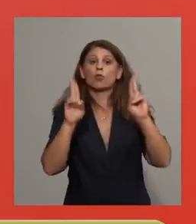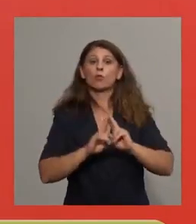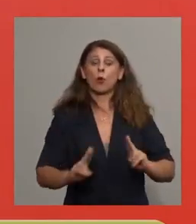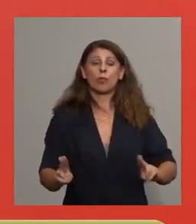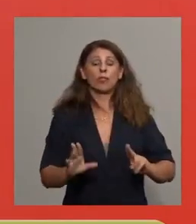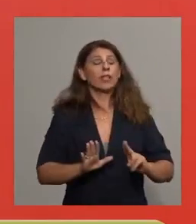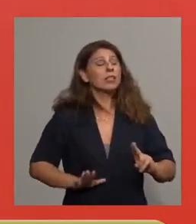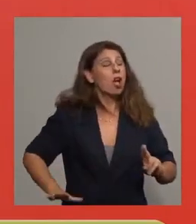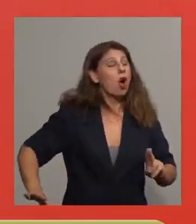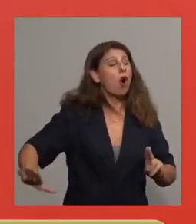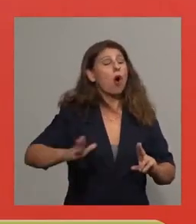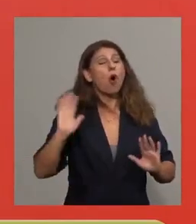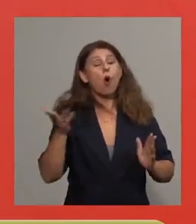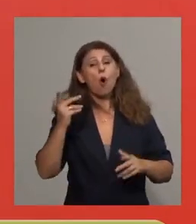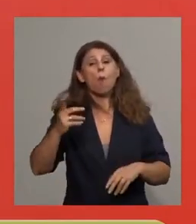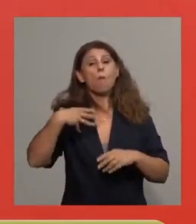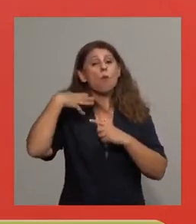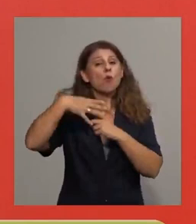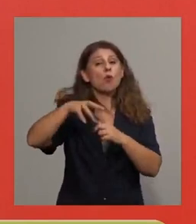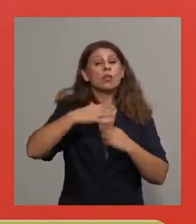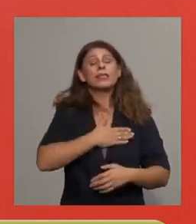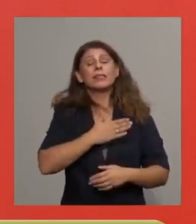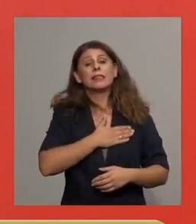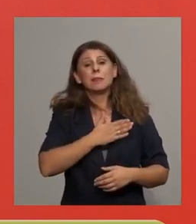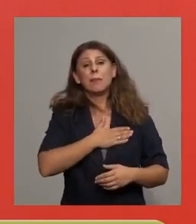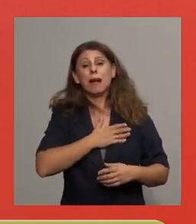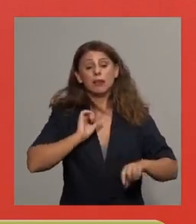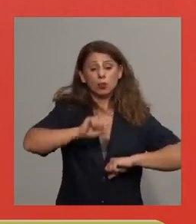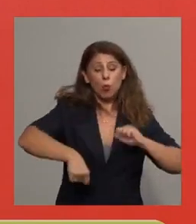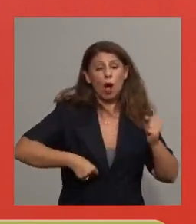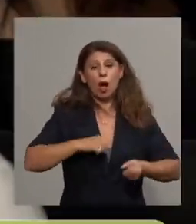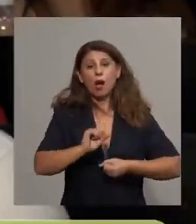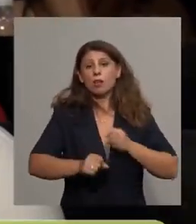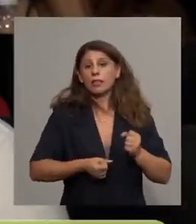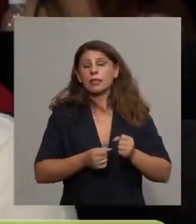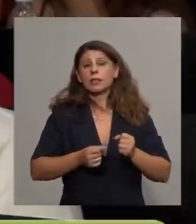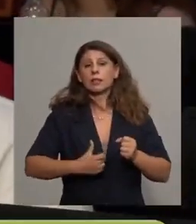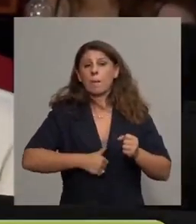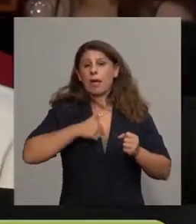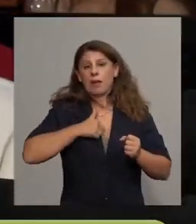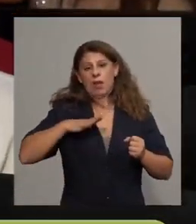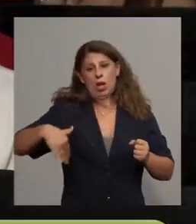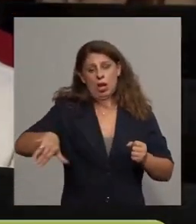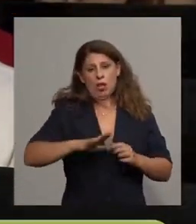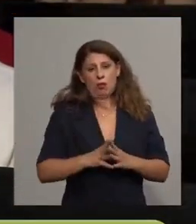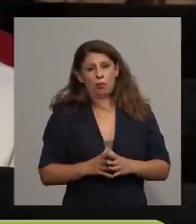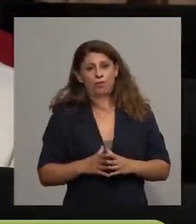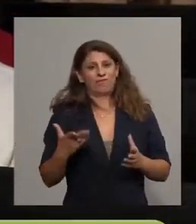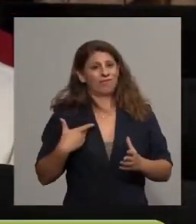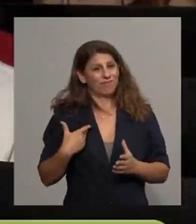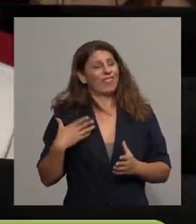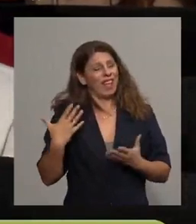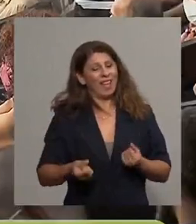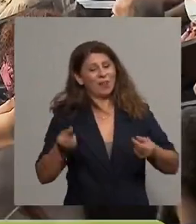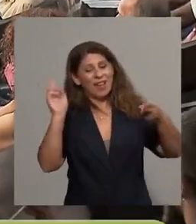ομοσπονδίας, παντού, όπου χτυπά η καρδιά του αγωνιστή και περήφανου λαού μας. Δίνουμε το